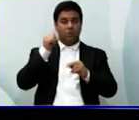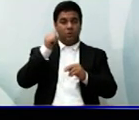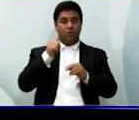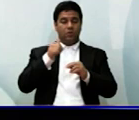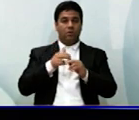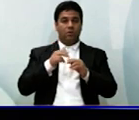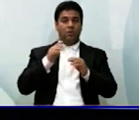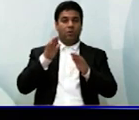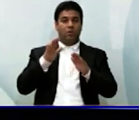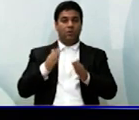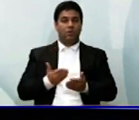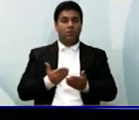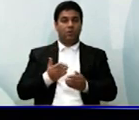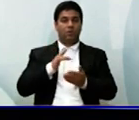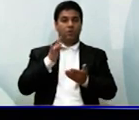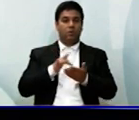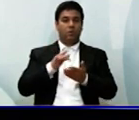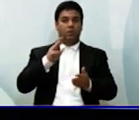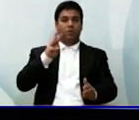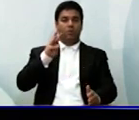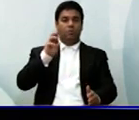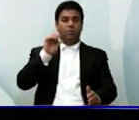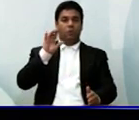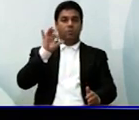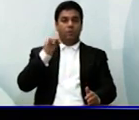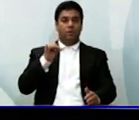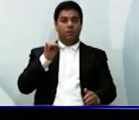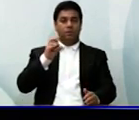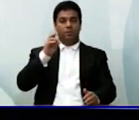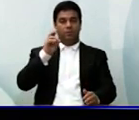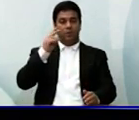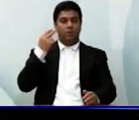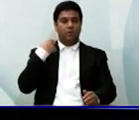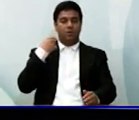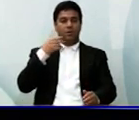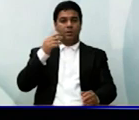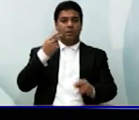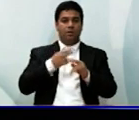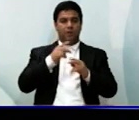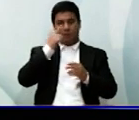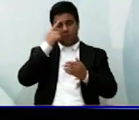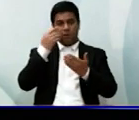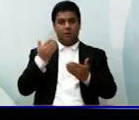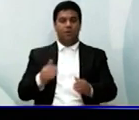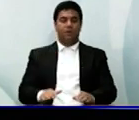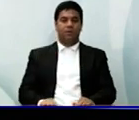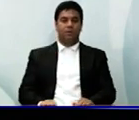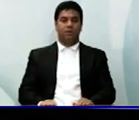городе Бомбее в Британской Индии в семье искусствоведа.